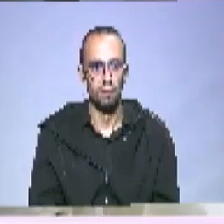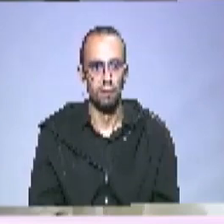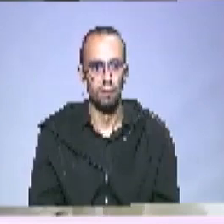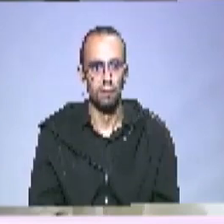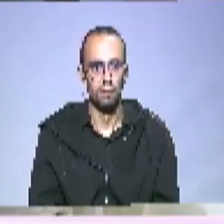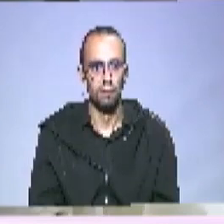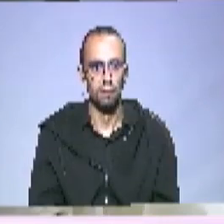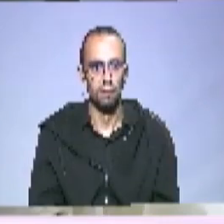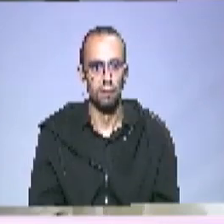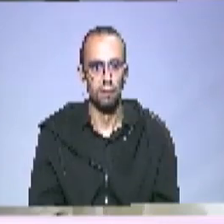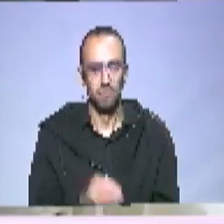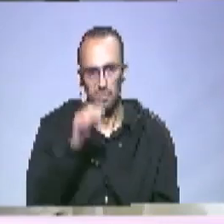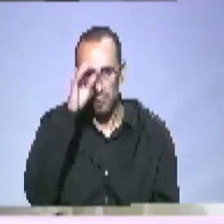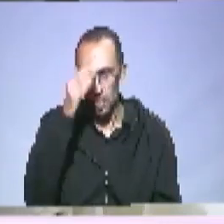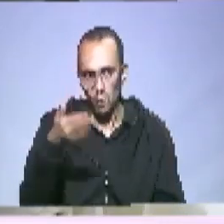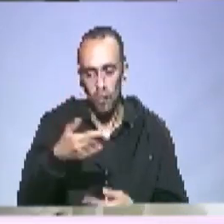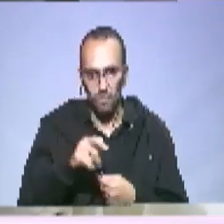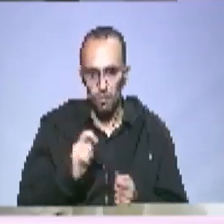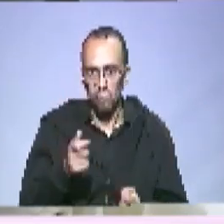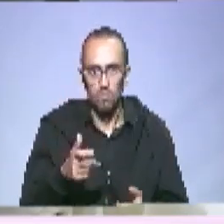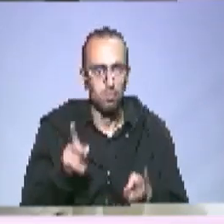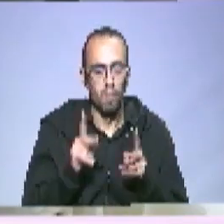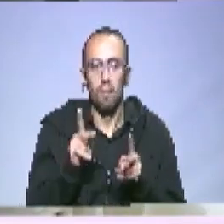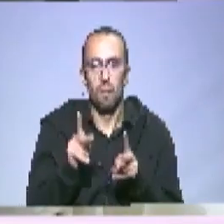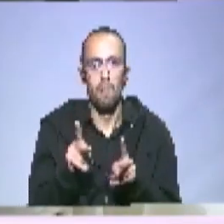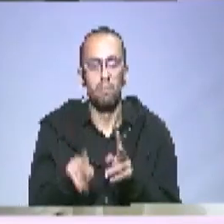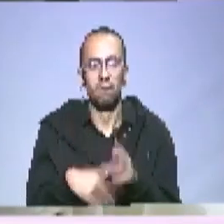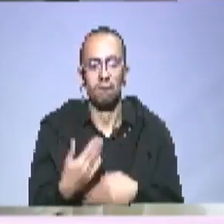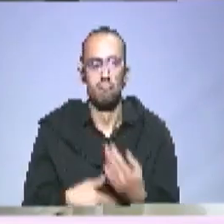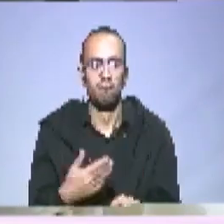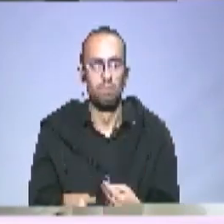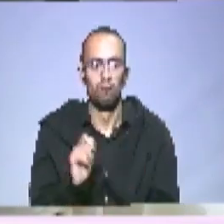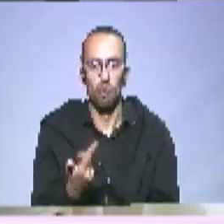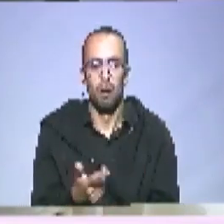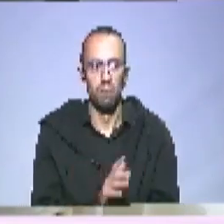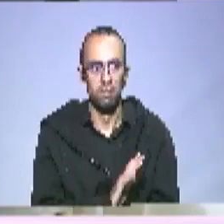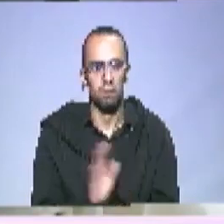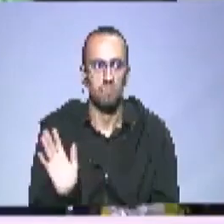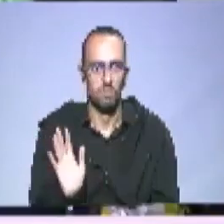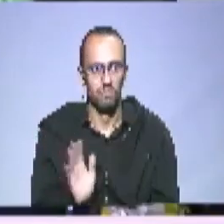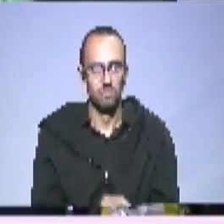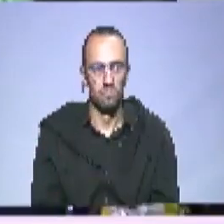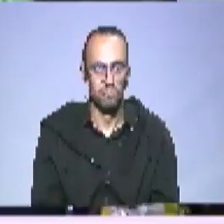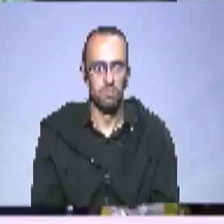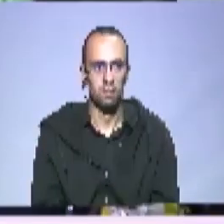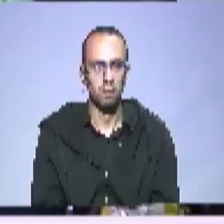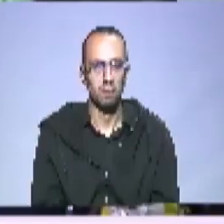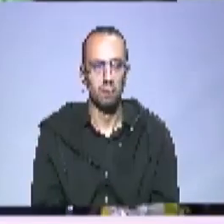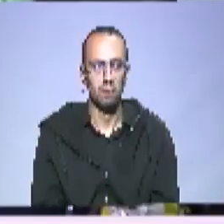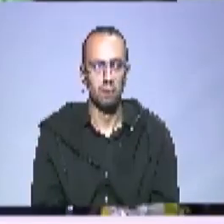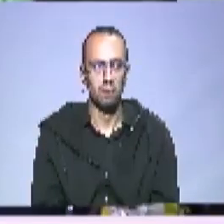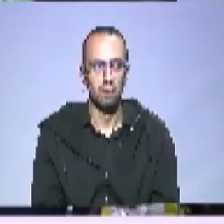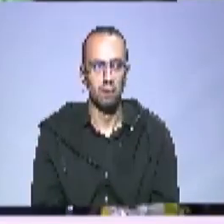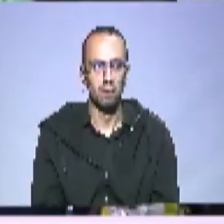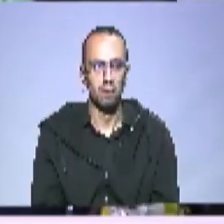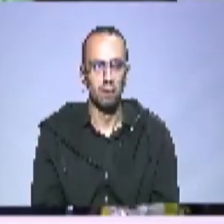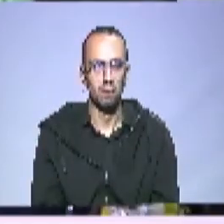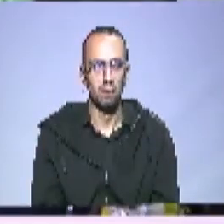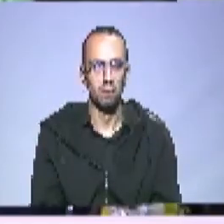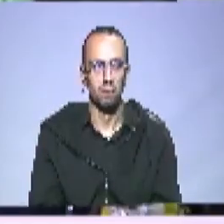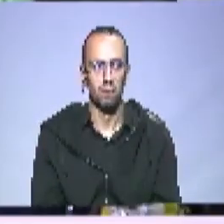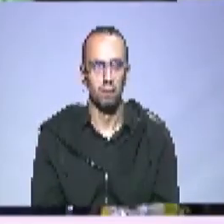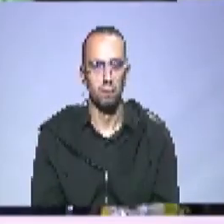ماشي. يعني حتى لو جاي لنا مثلا ضيوف بسرعه عايزين اسرع حاجه اهي. اه هنحطها هنا كده. اه